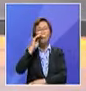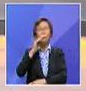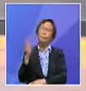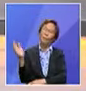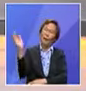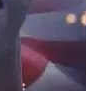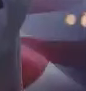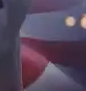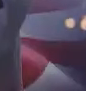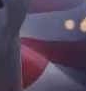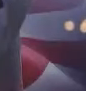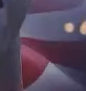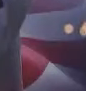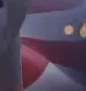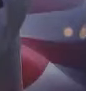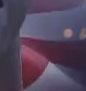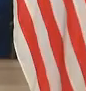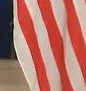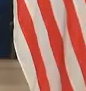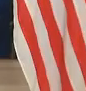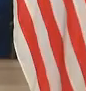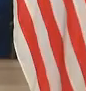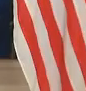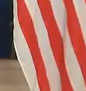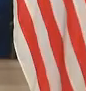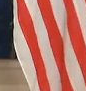sama-sama kita saksikan.